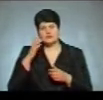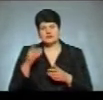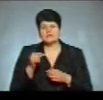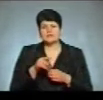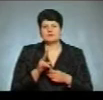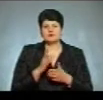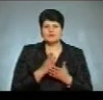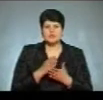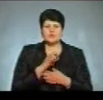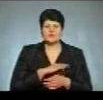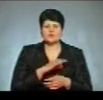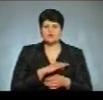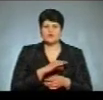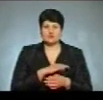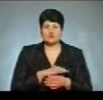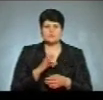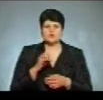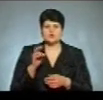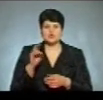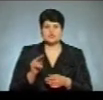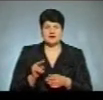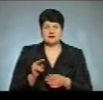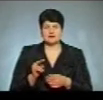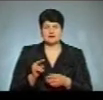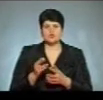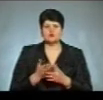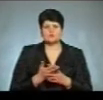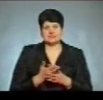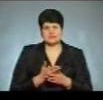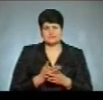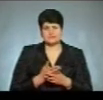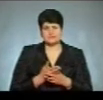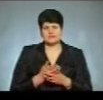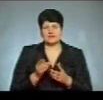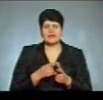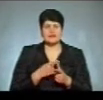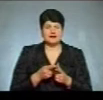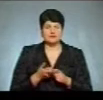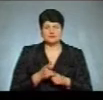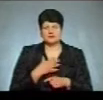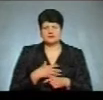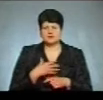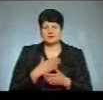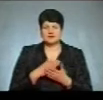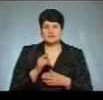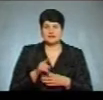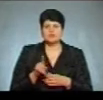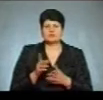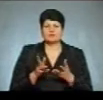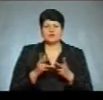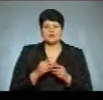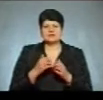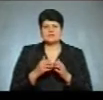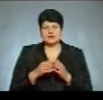хто є користувачами соціальних субсидій. Але найважливіше, що ми вже прорахували середній